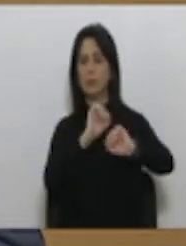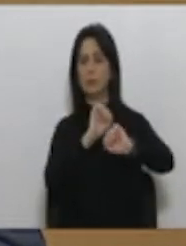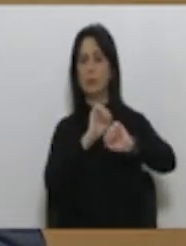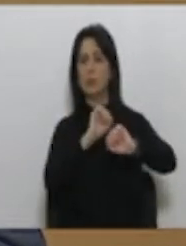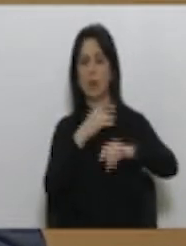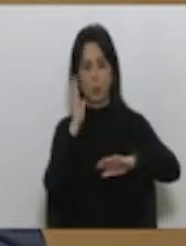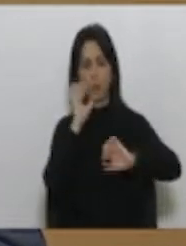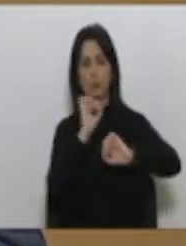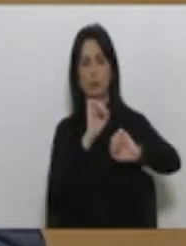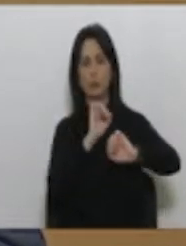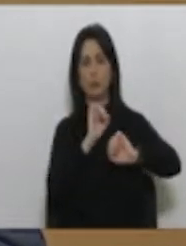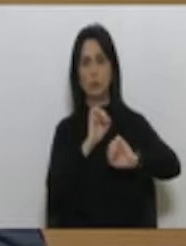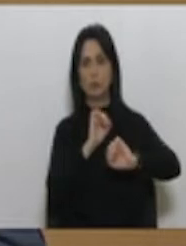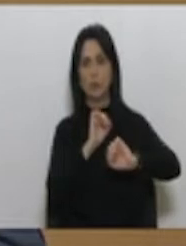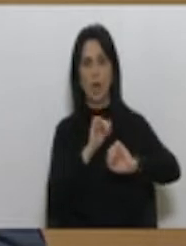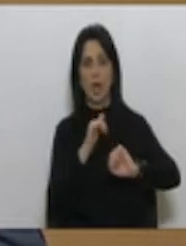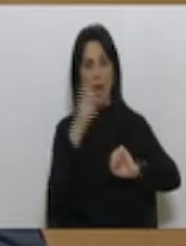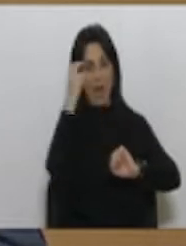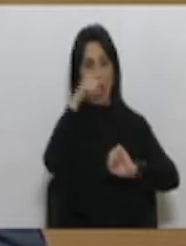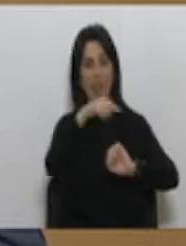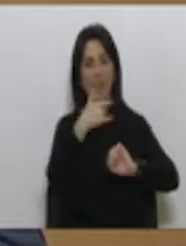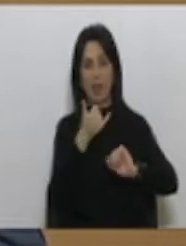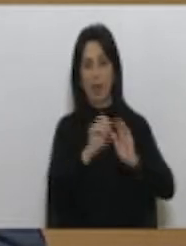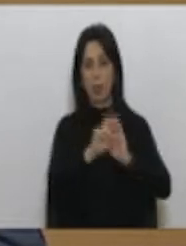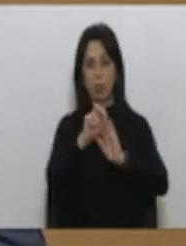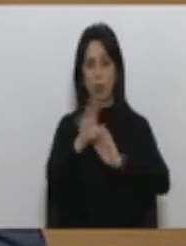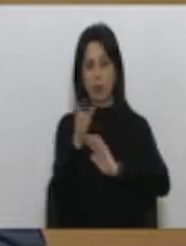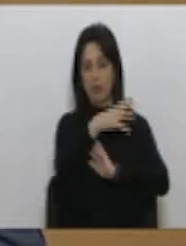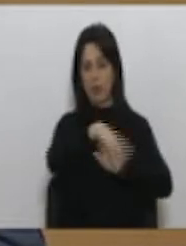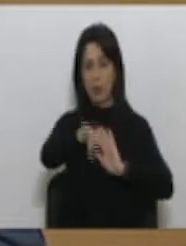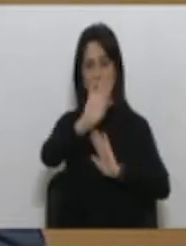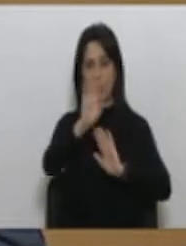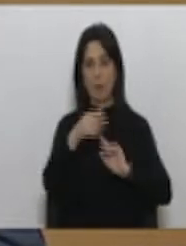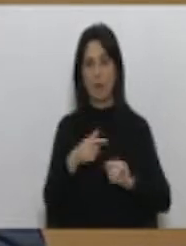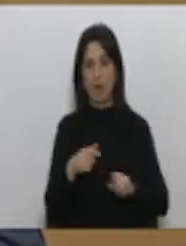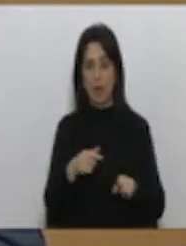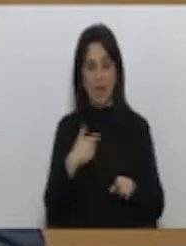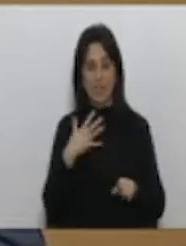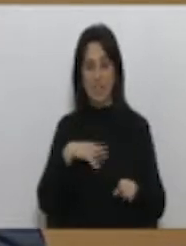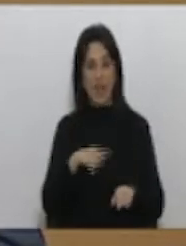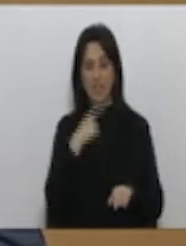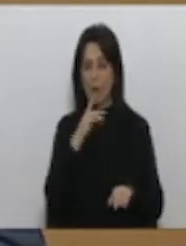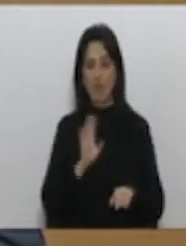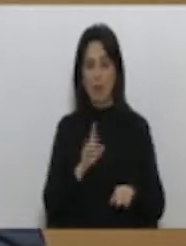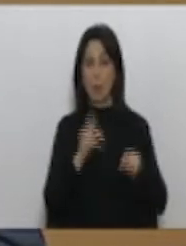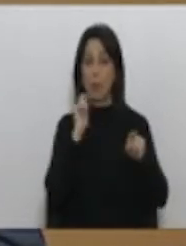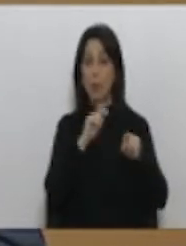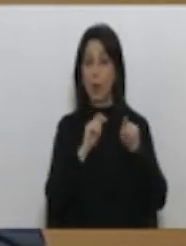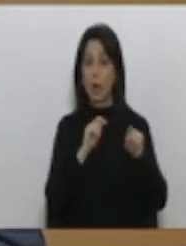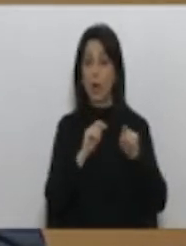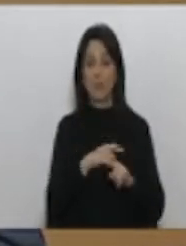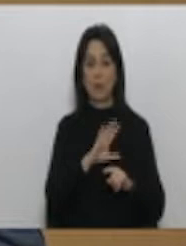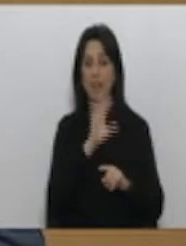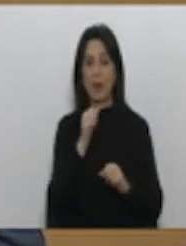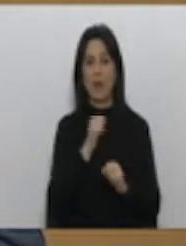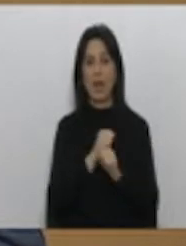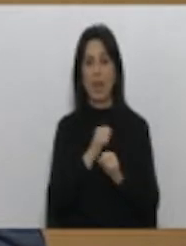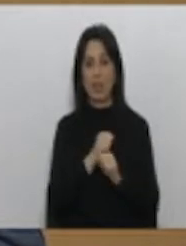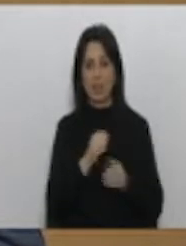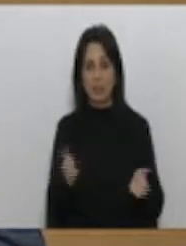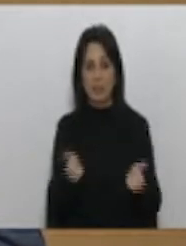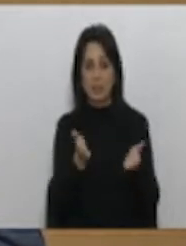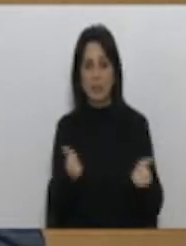იქ კიევში არ არის. აქ მე საქართველო არ ამაქვს ხელმძღვანელობაში. მანამდე კი ყველაფერი გააკეთა,